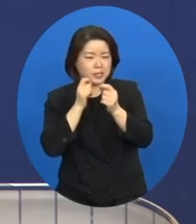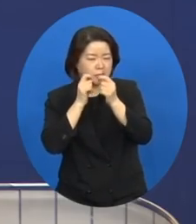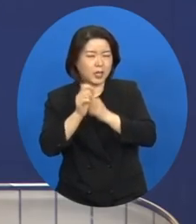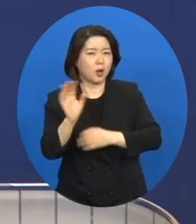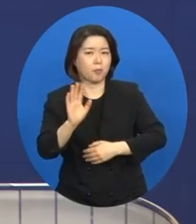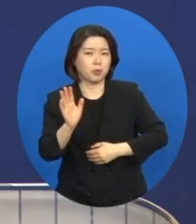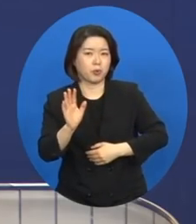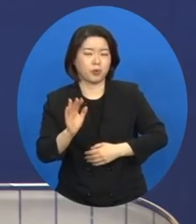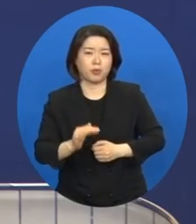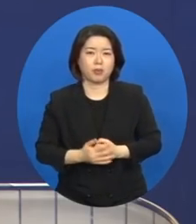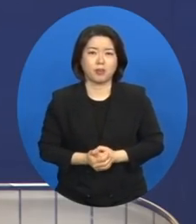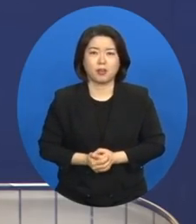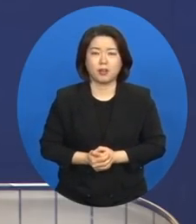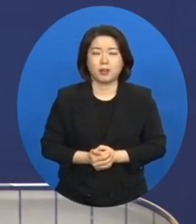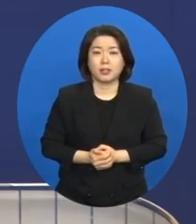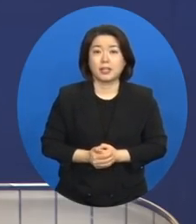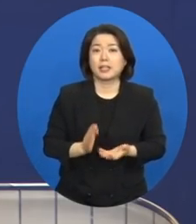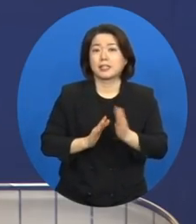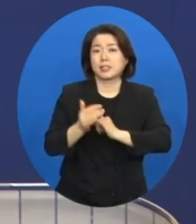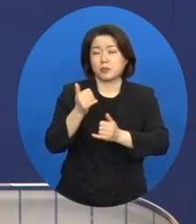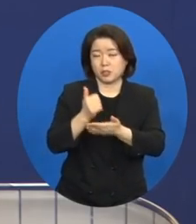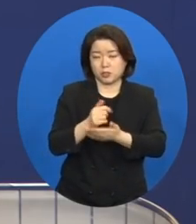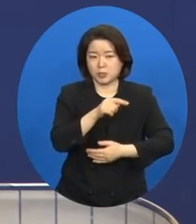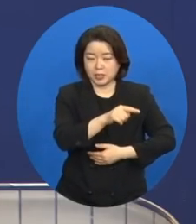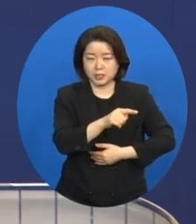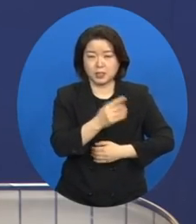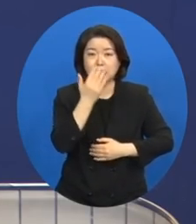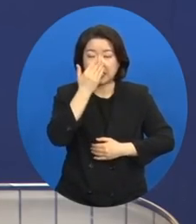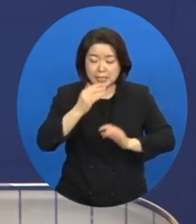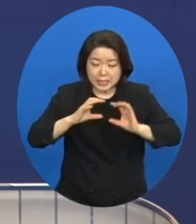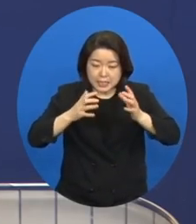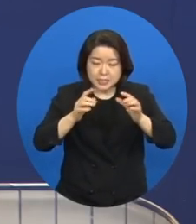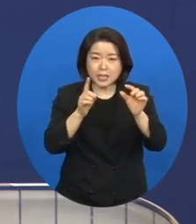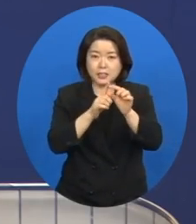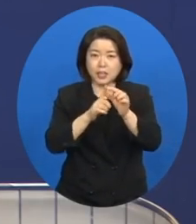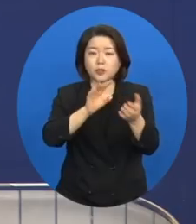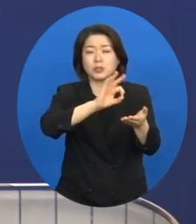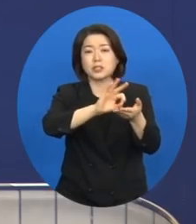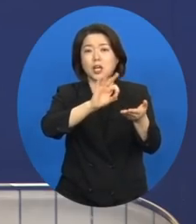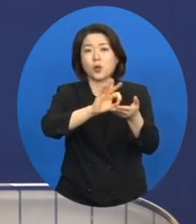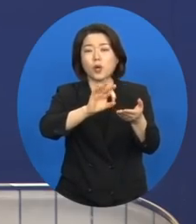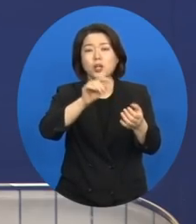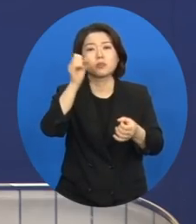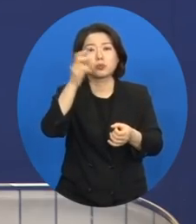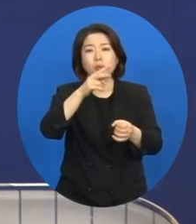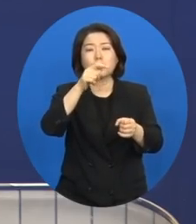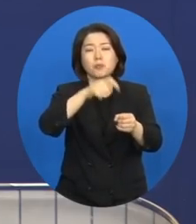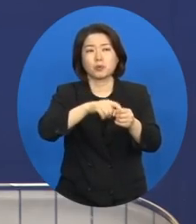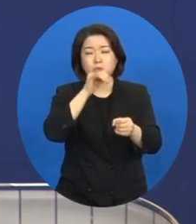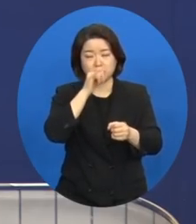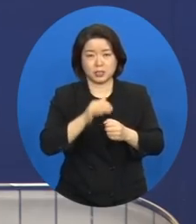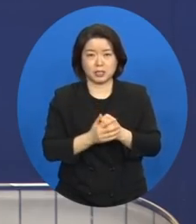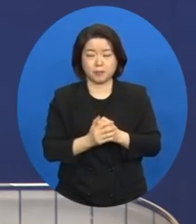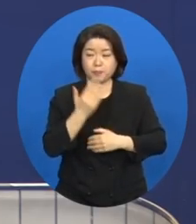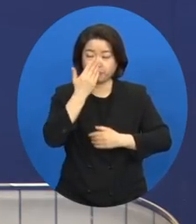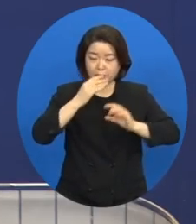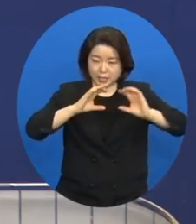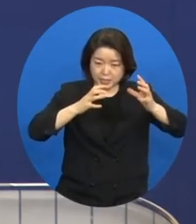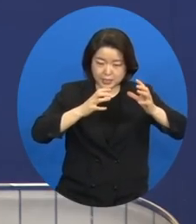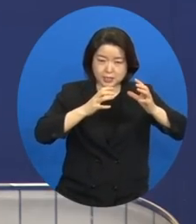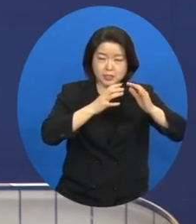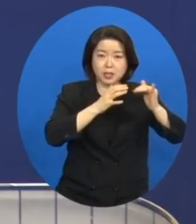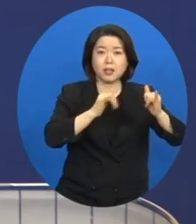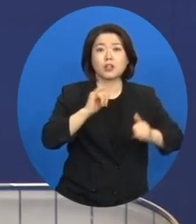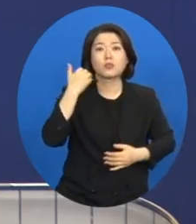겁니다. 그러면서 예수님께서 그에게 이스라엘이라는 단어를 한 이유가 또 따로 있습니다. 다른 이유가 있습니다. 이스라엘은 바로